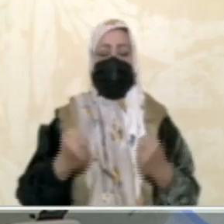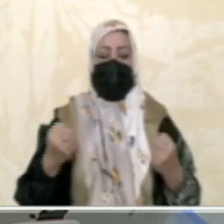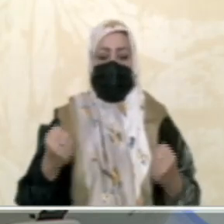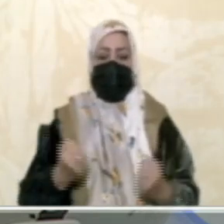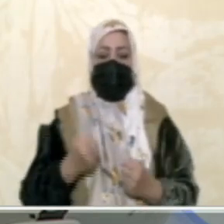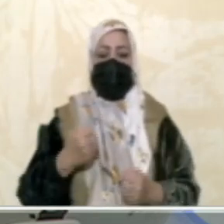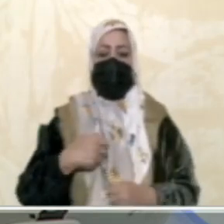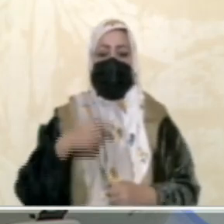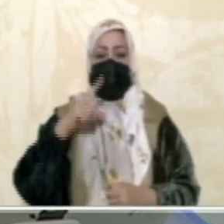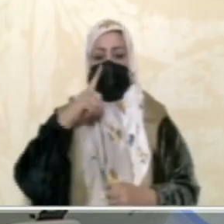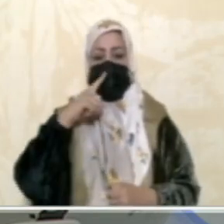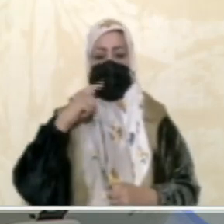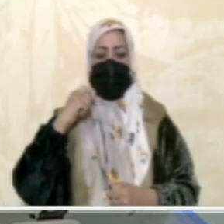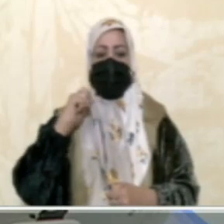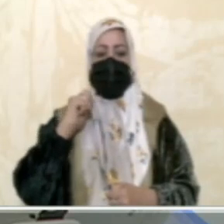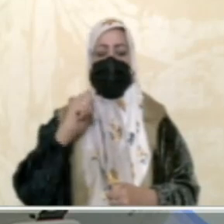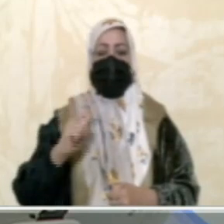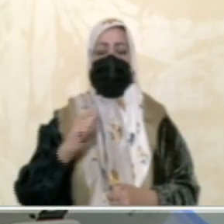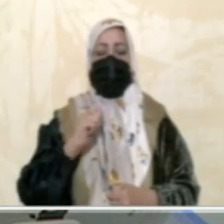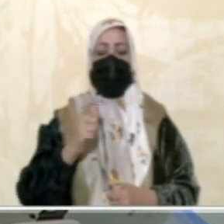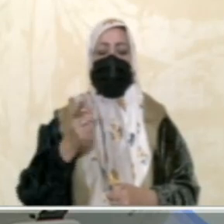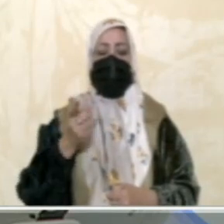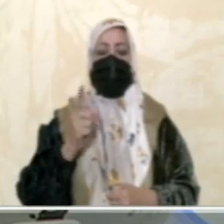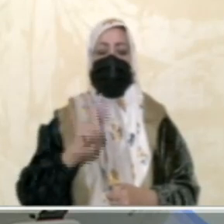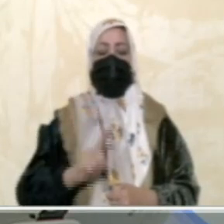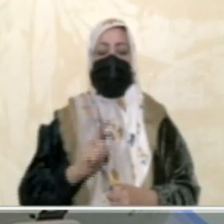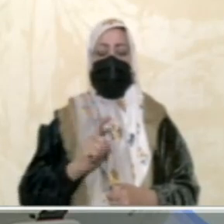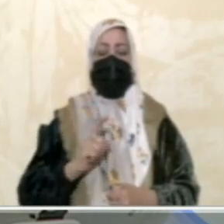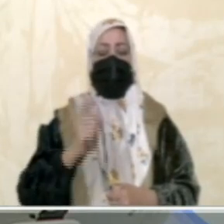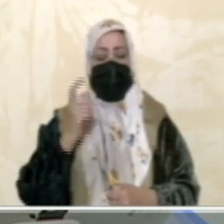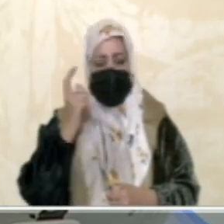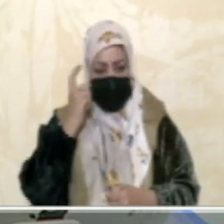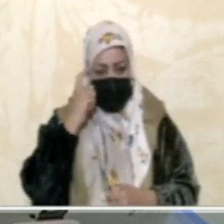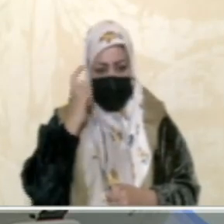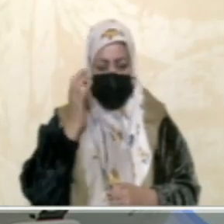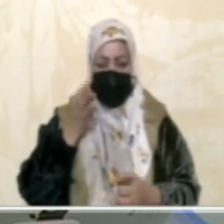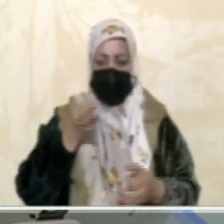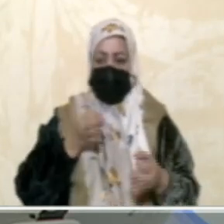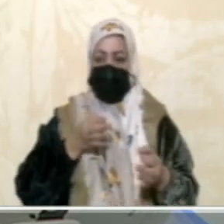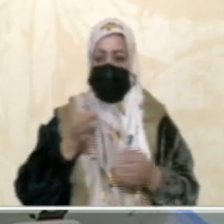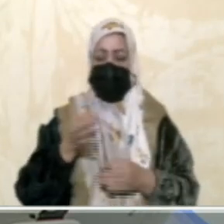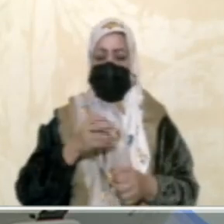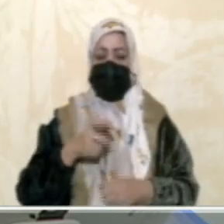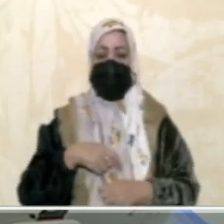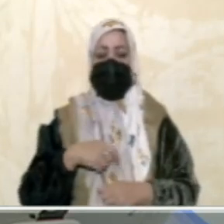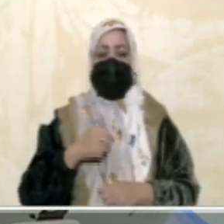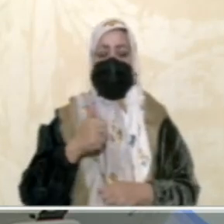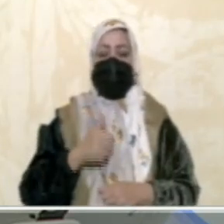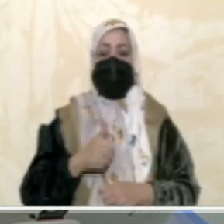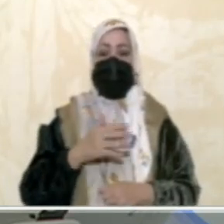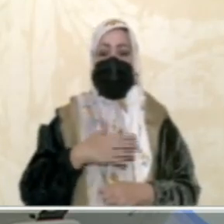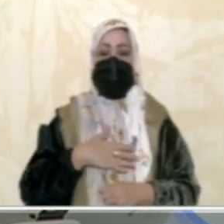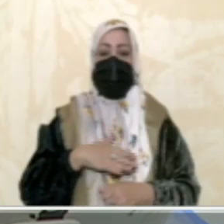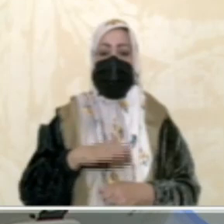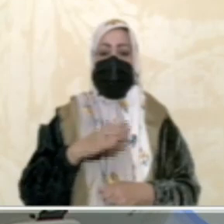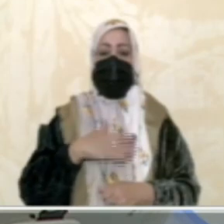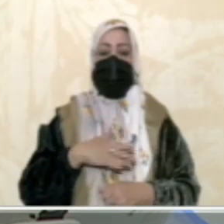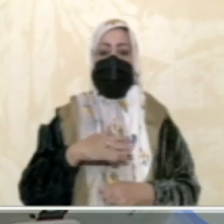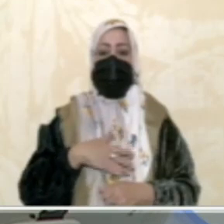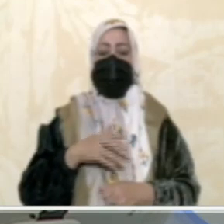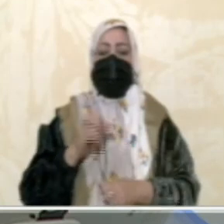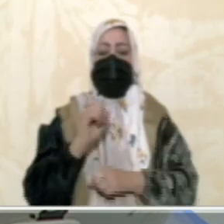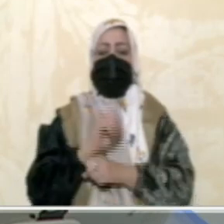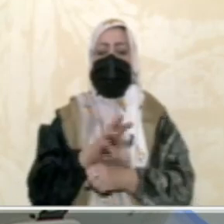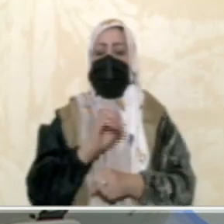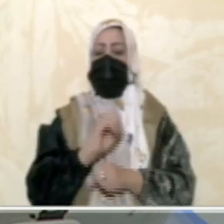مما يحسب له هو صبره على افاده الناس في العلم والتعليم فالرجل لم